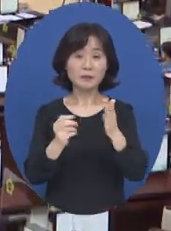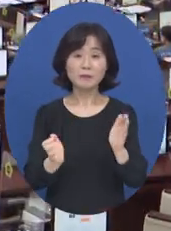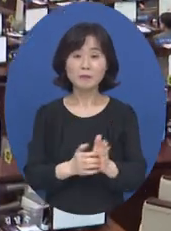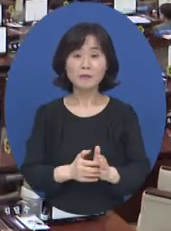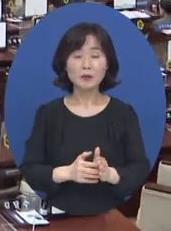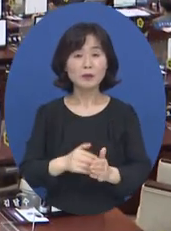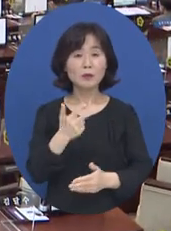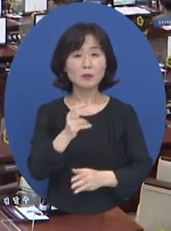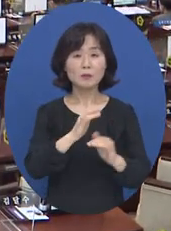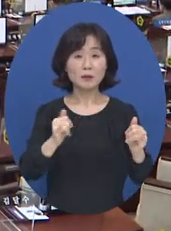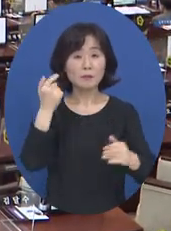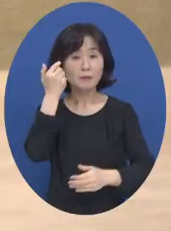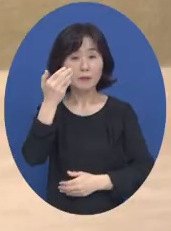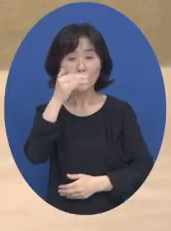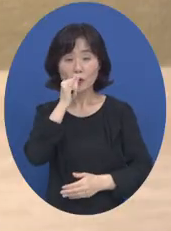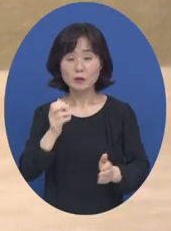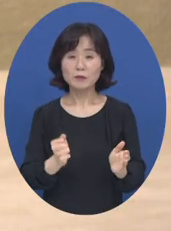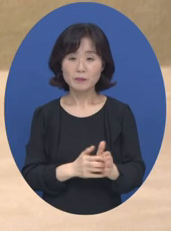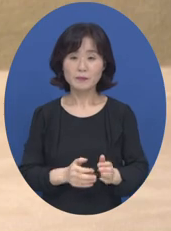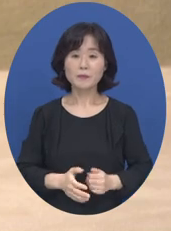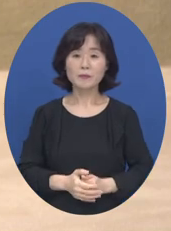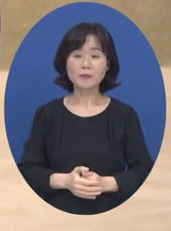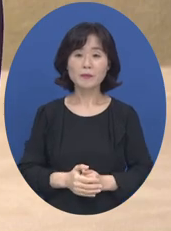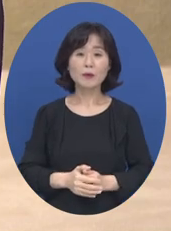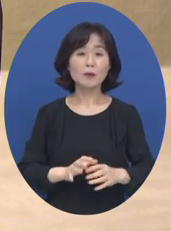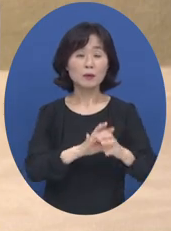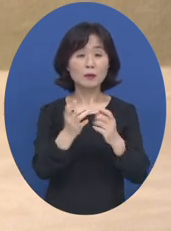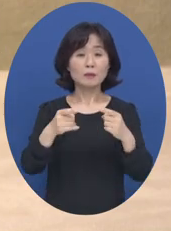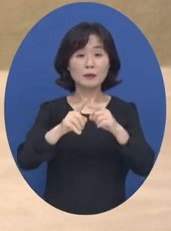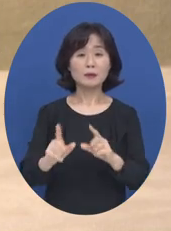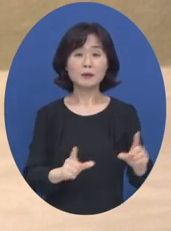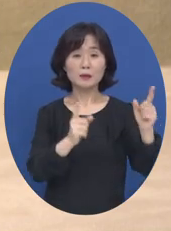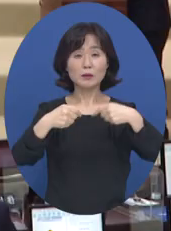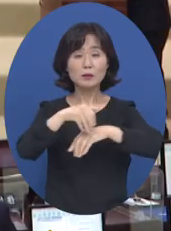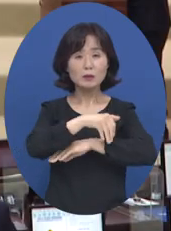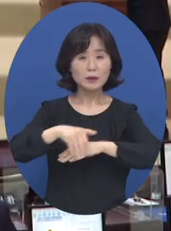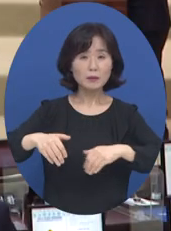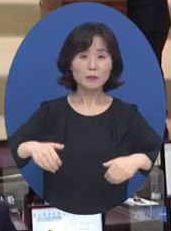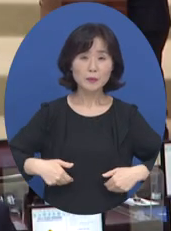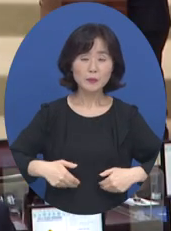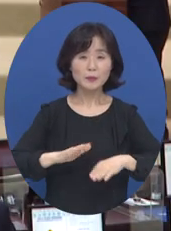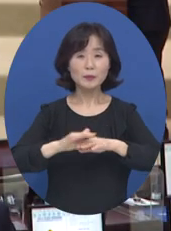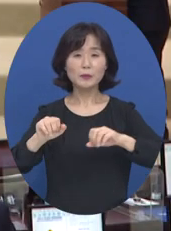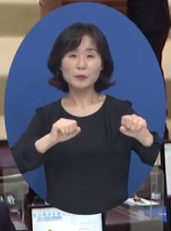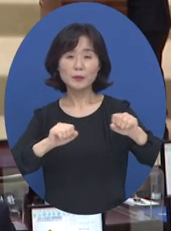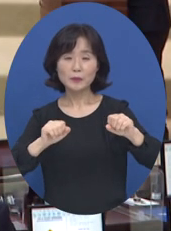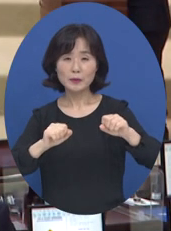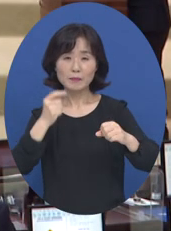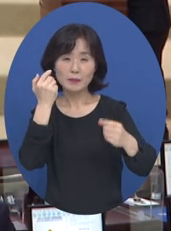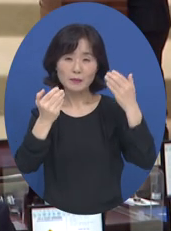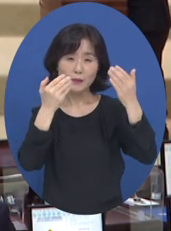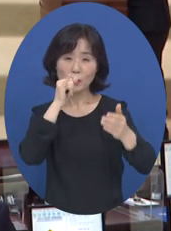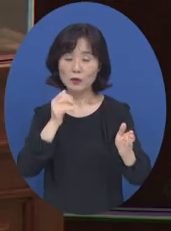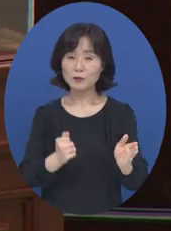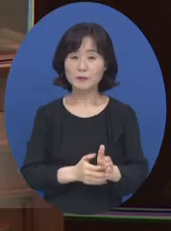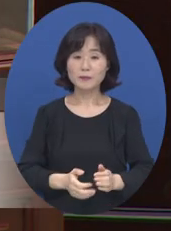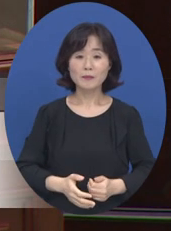7명의 의원들이 질의를 했습니다. 위드 코로나 정책의 필요성과 대응책에 대한 질의는 집중됐습니다.